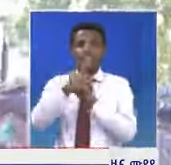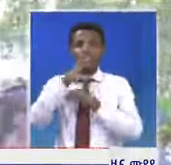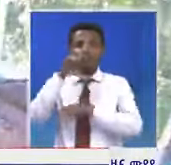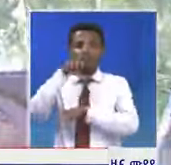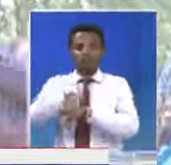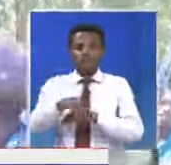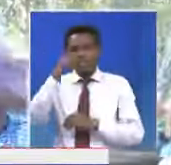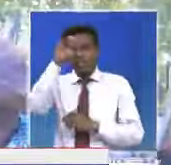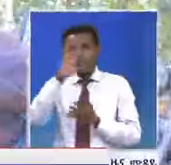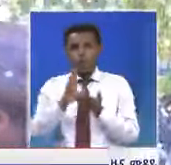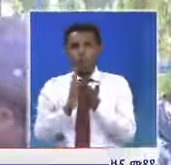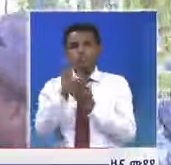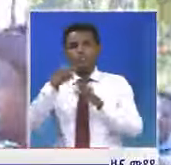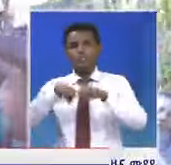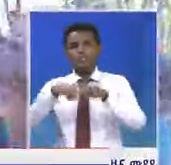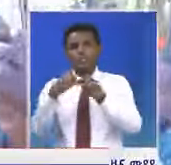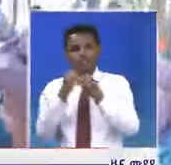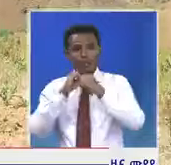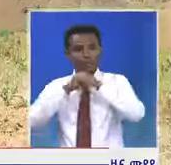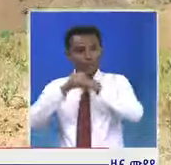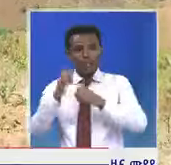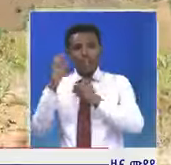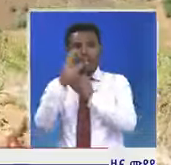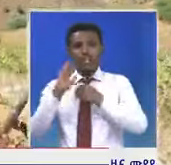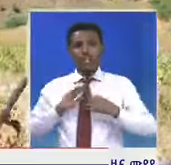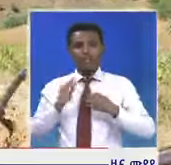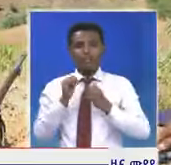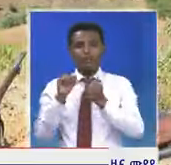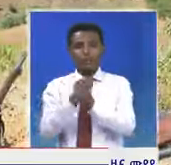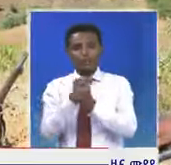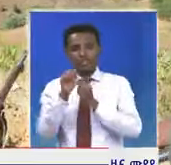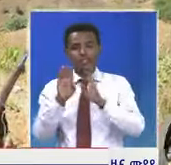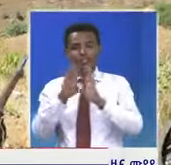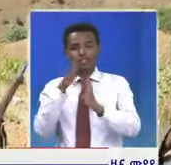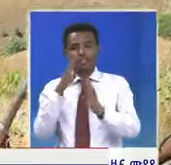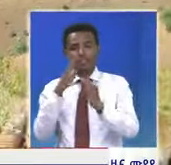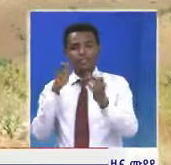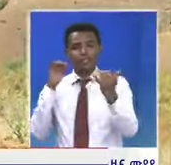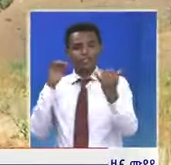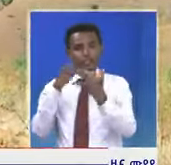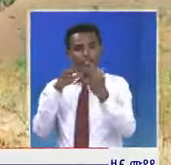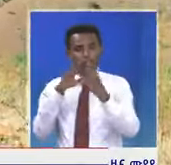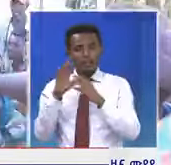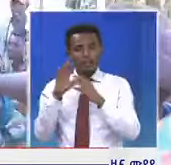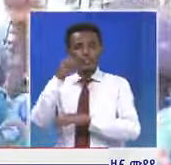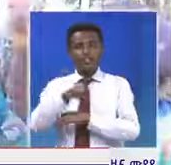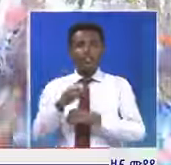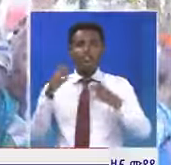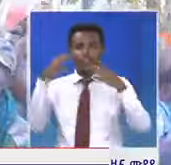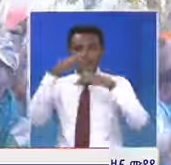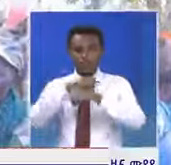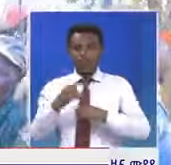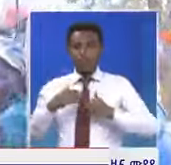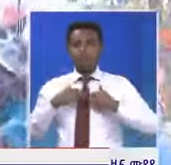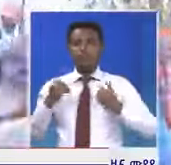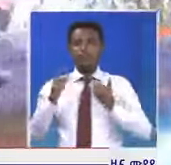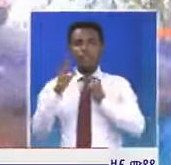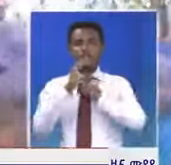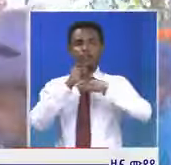ጥሰት ለመከላከልና ሀገራችን ለማፍረስ የተከፈተብንን የውክልና ጦርነት ባሸናፊነት ለማጠናቀቅ ወጣቶች የሀገር